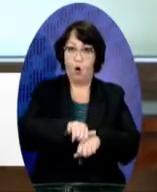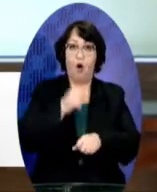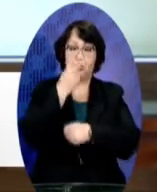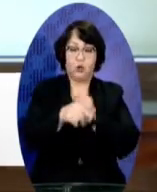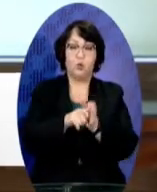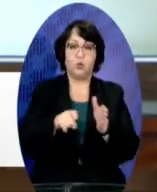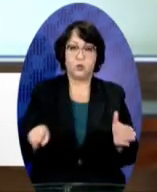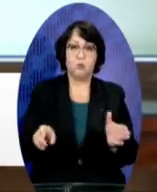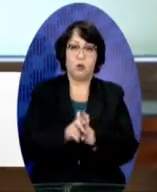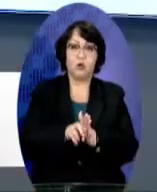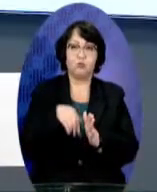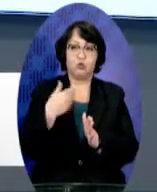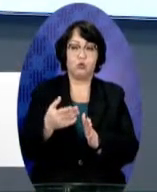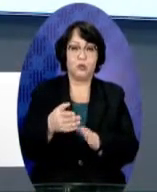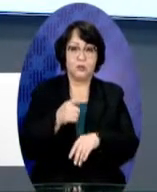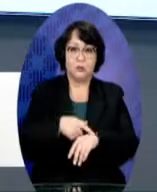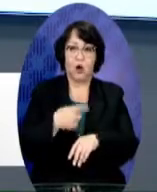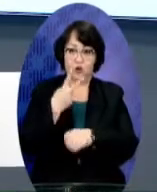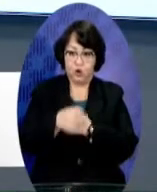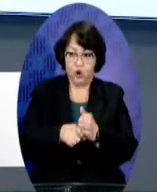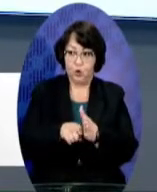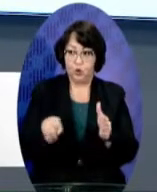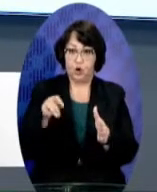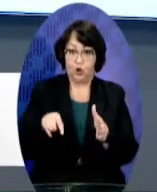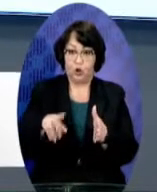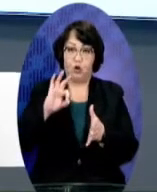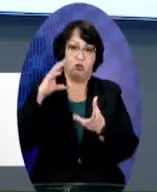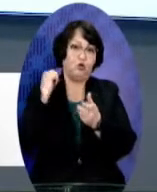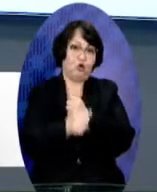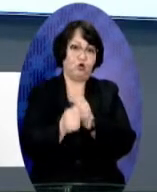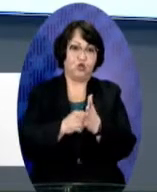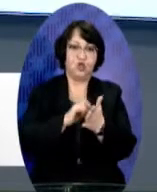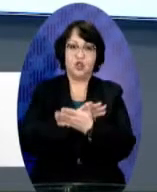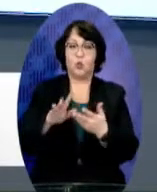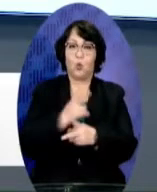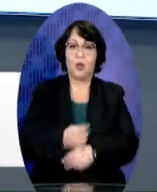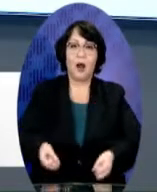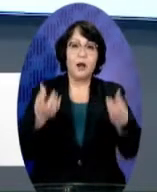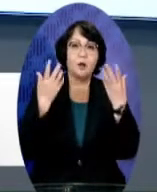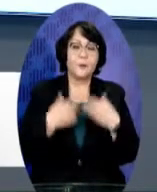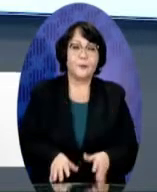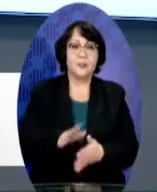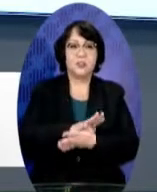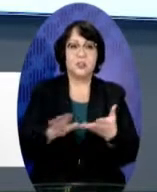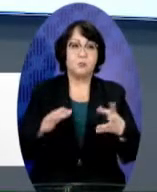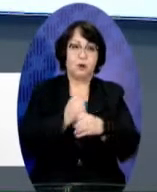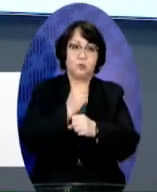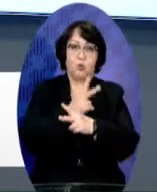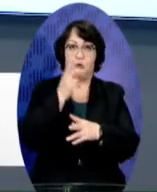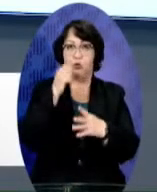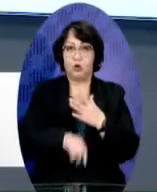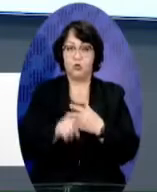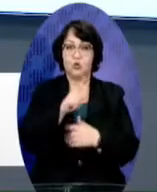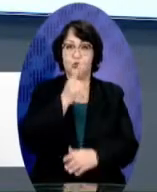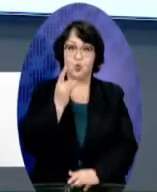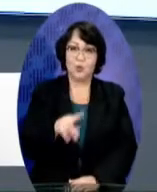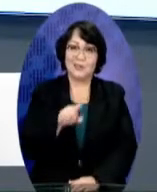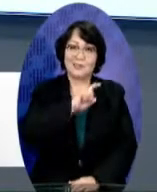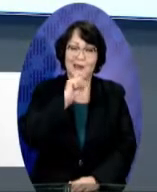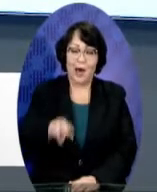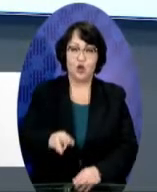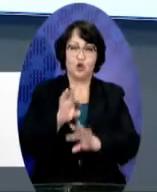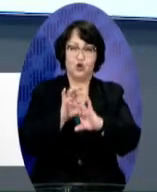тийм зохицуултууд нэмэгдсэн байж байгаа. За шинжилэн найруулсан татварын тухай багц хууланд одоо олон зүйл заалт орсон. За эдгээрээс